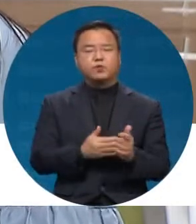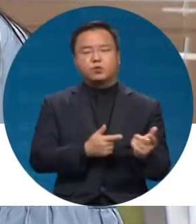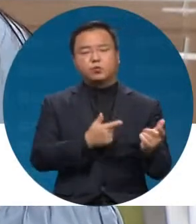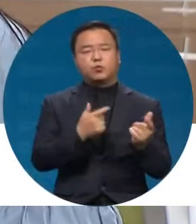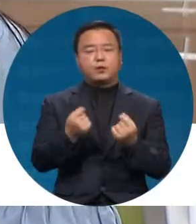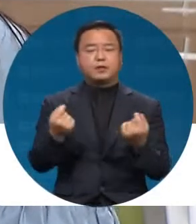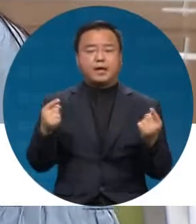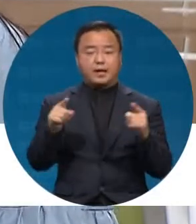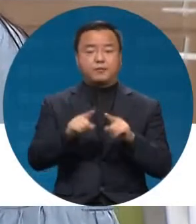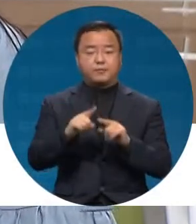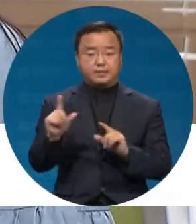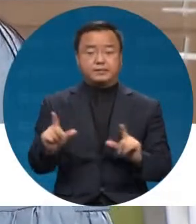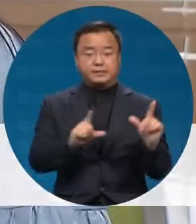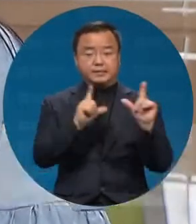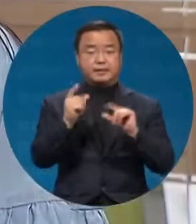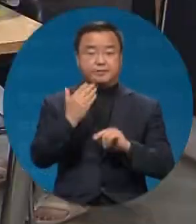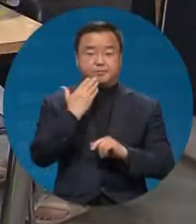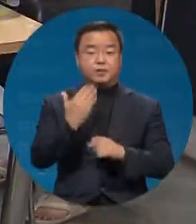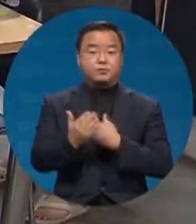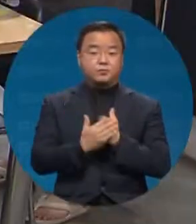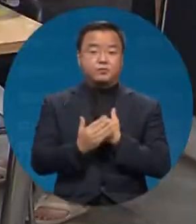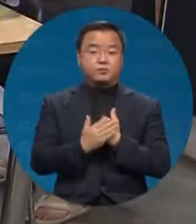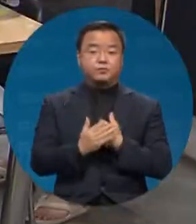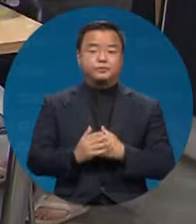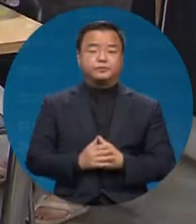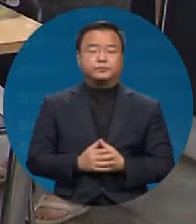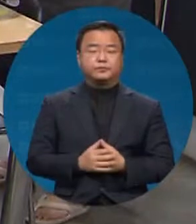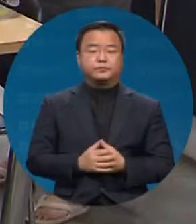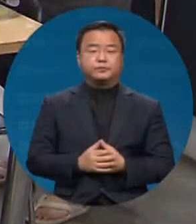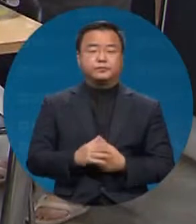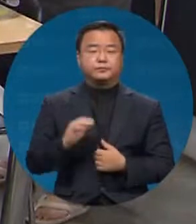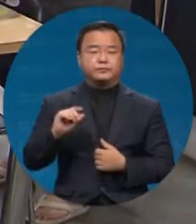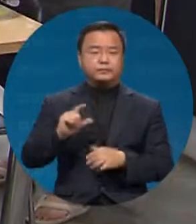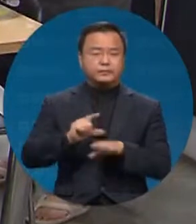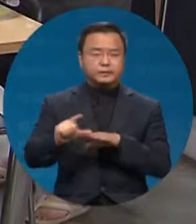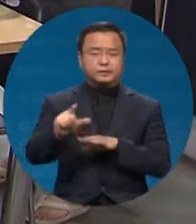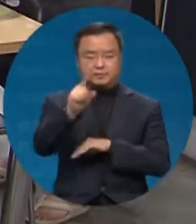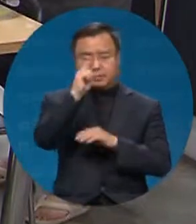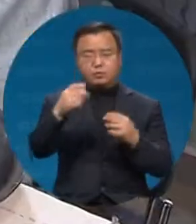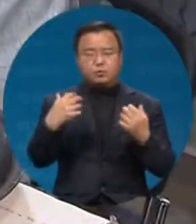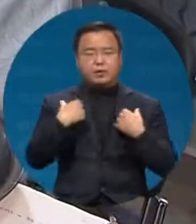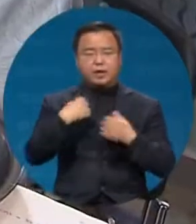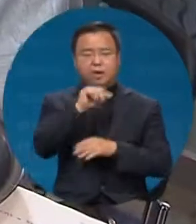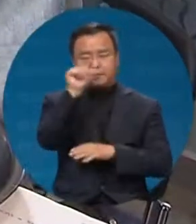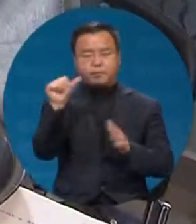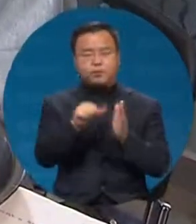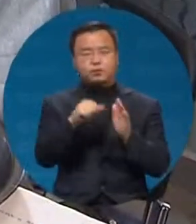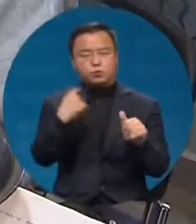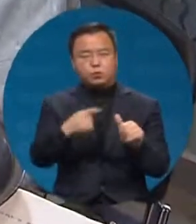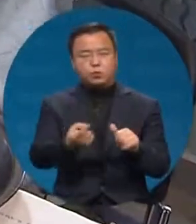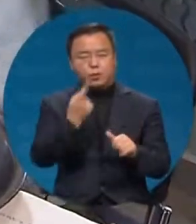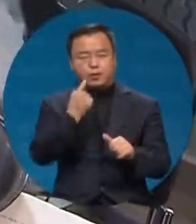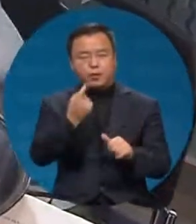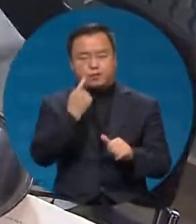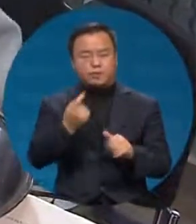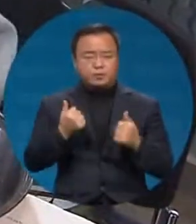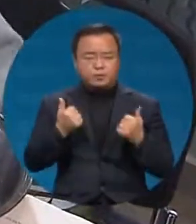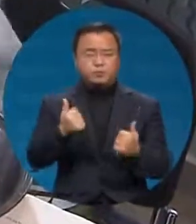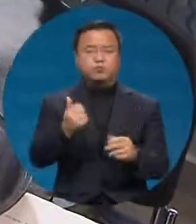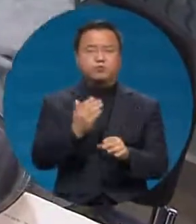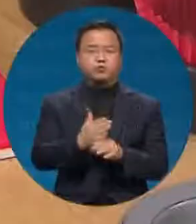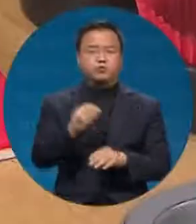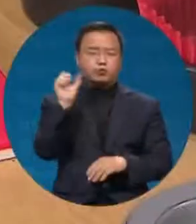같이 상생 않은 자치단체들이 평생교육의 힘을 쏟고 있습니다 취미와